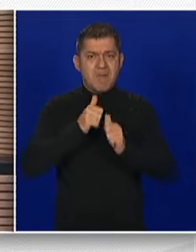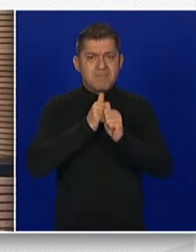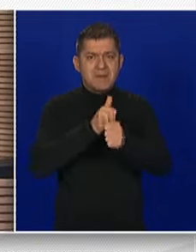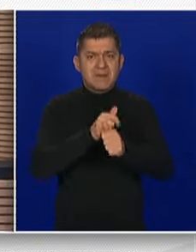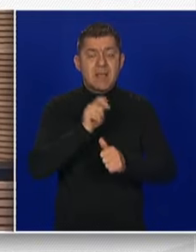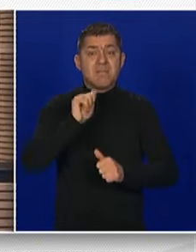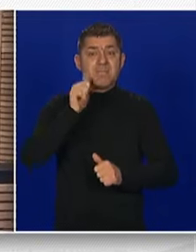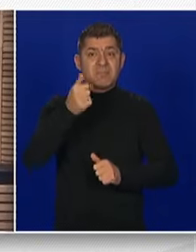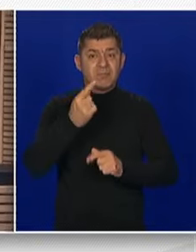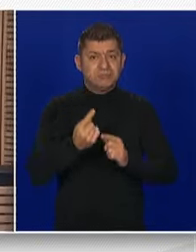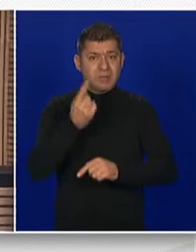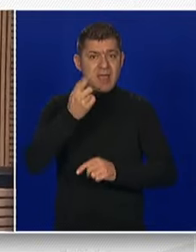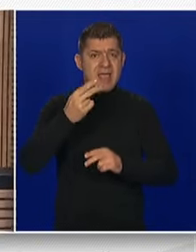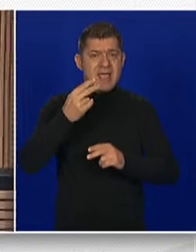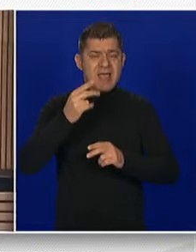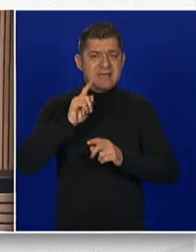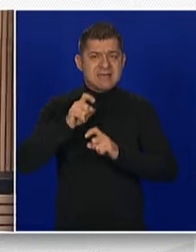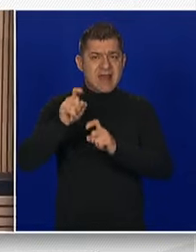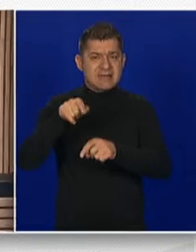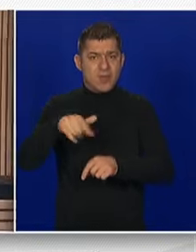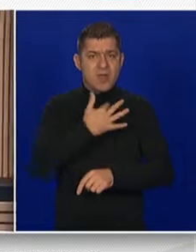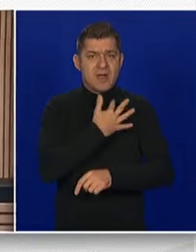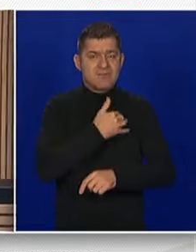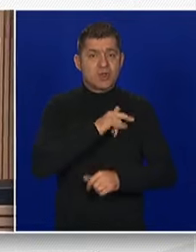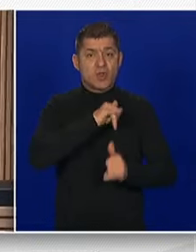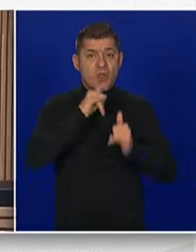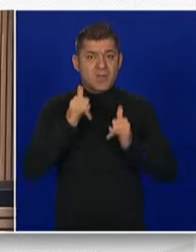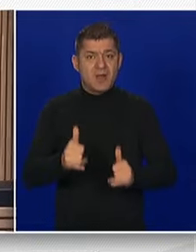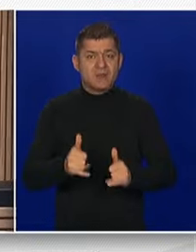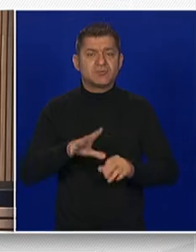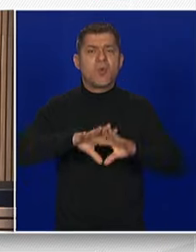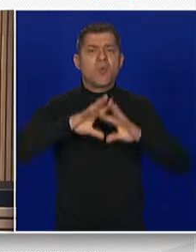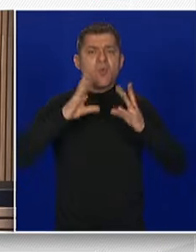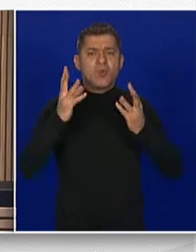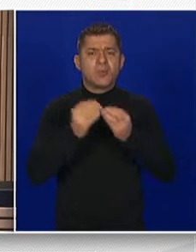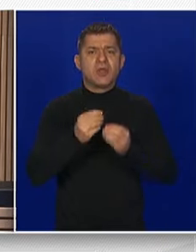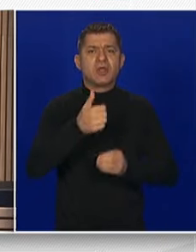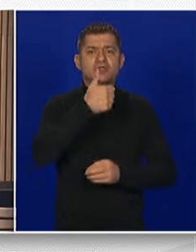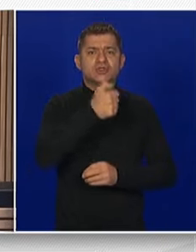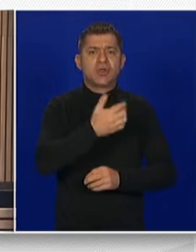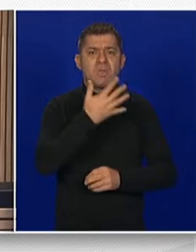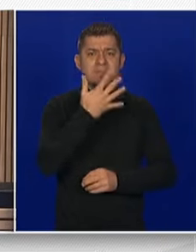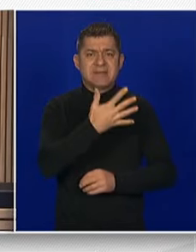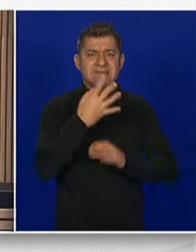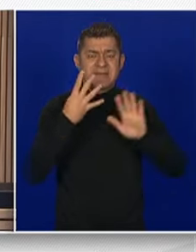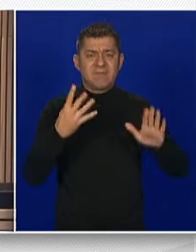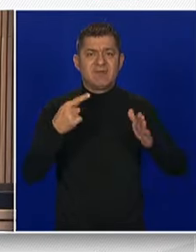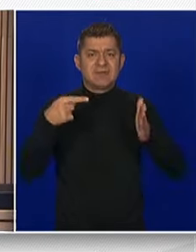prvi slučaj zaraze u Hrvatskoj do danas je ukupno